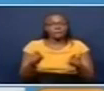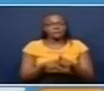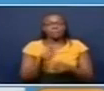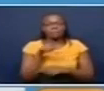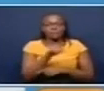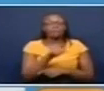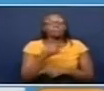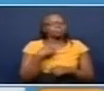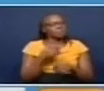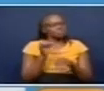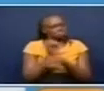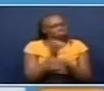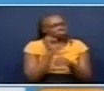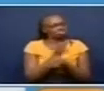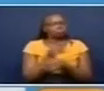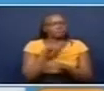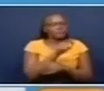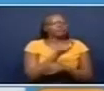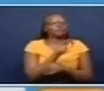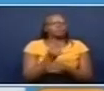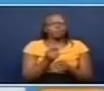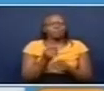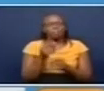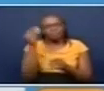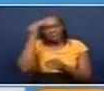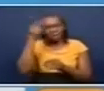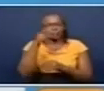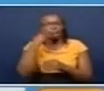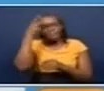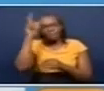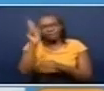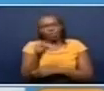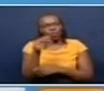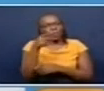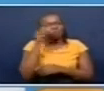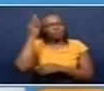mama zao wanajisomea wenyewe ili waone future ya